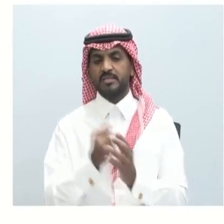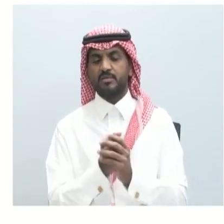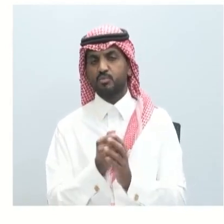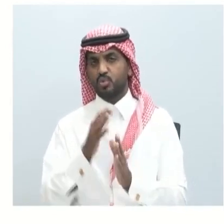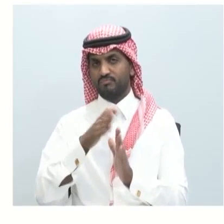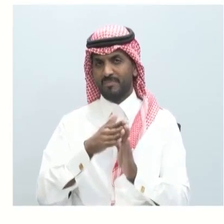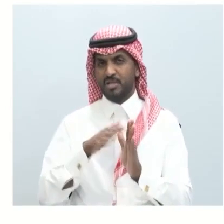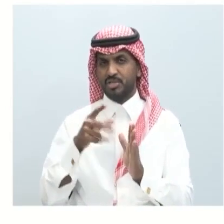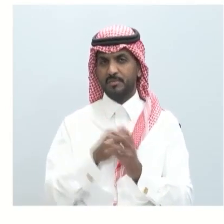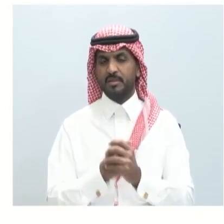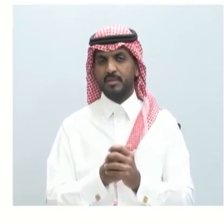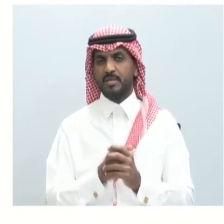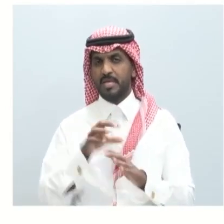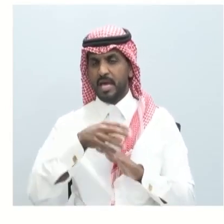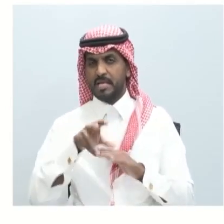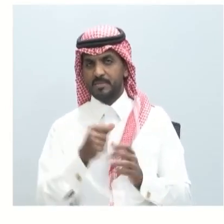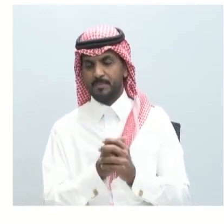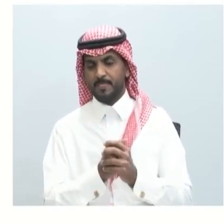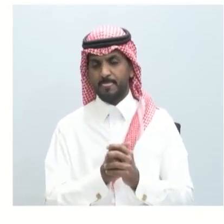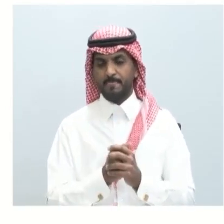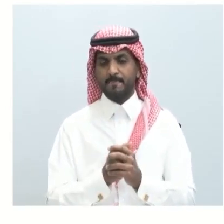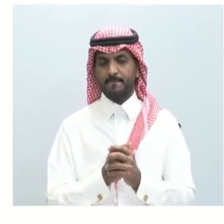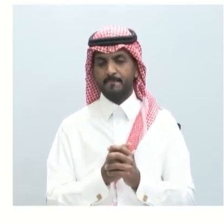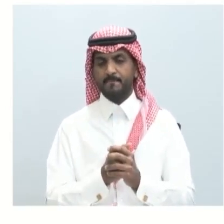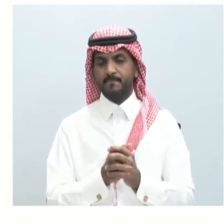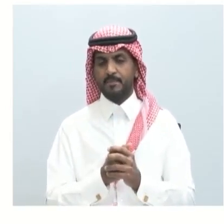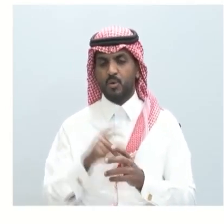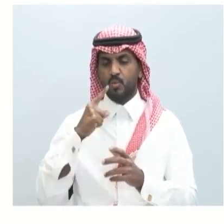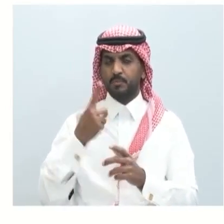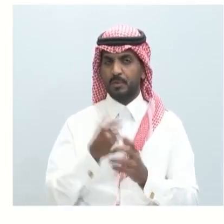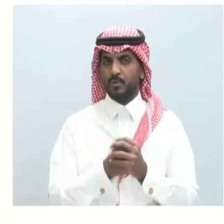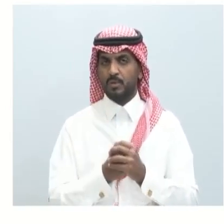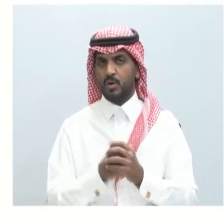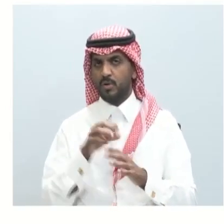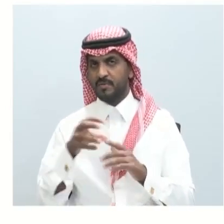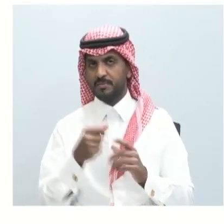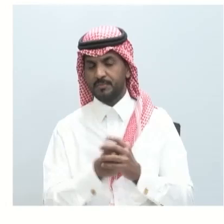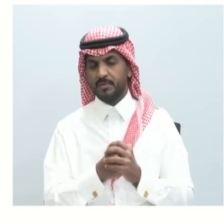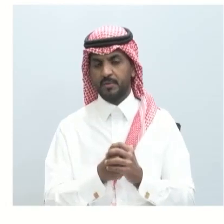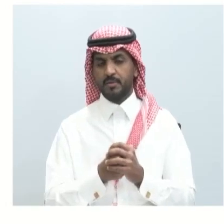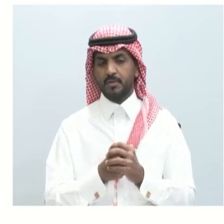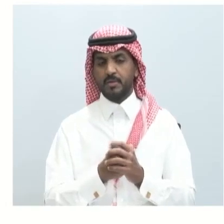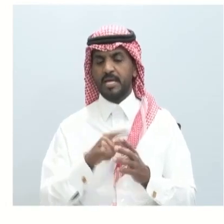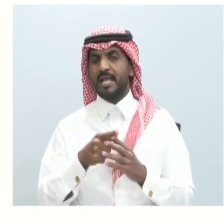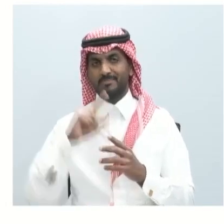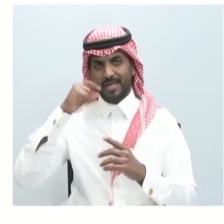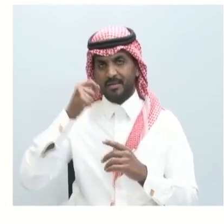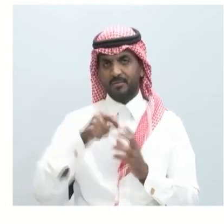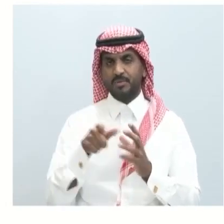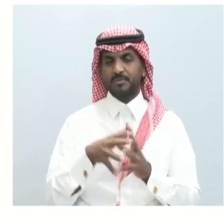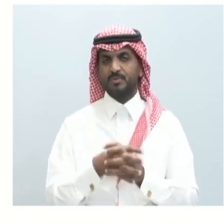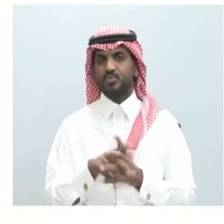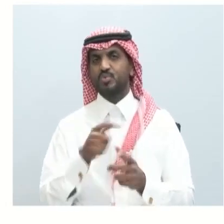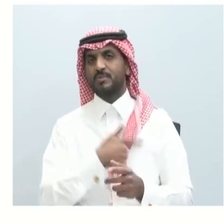الجيني عندما مثلا ينقسم هذا الجزء ويذهب ليكون جزء من الام وينفصل هذا الجزء ليذهب الى الذكر هنا